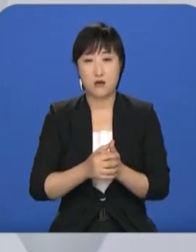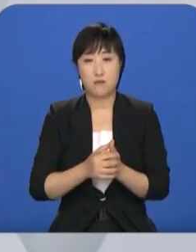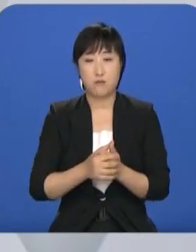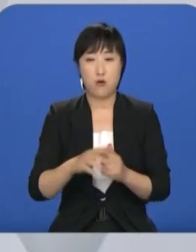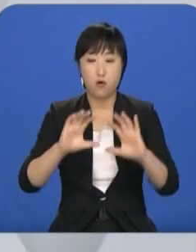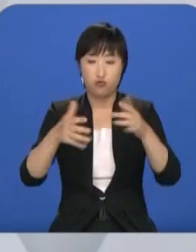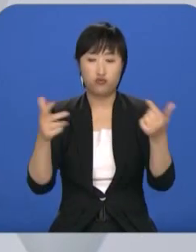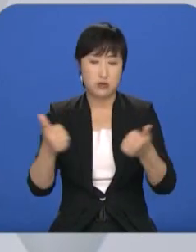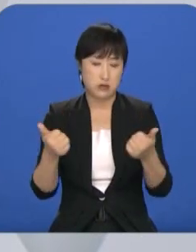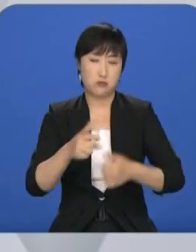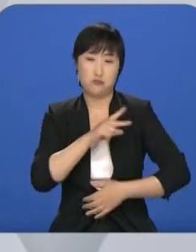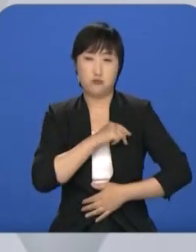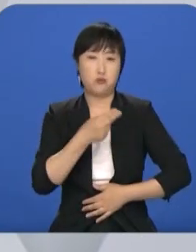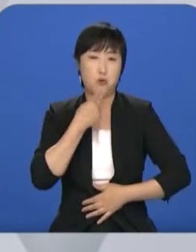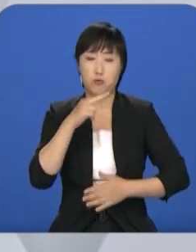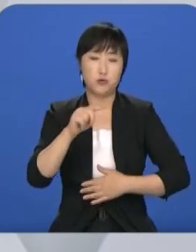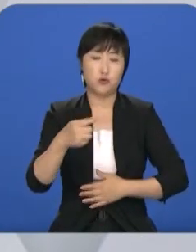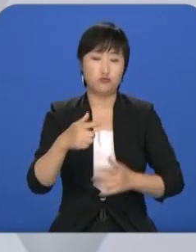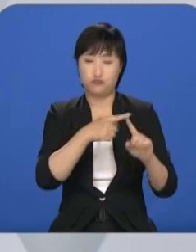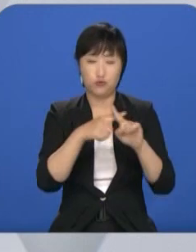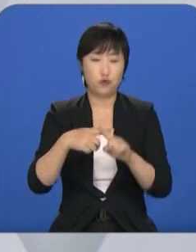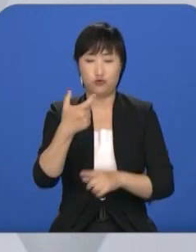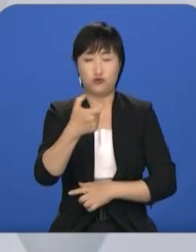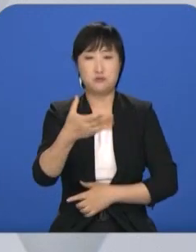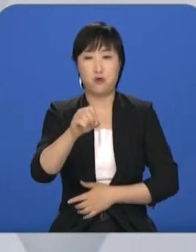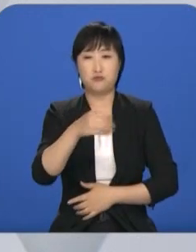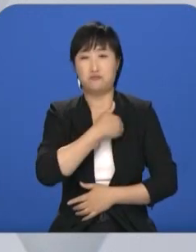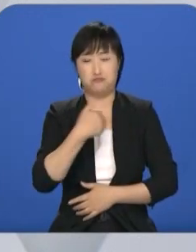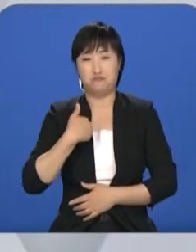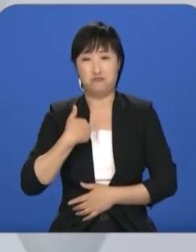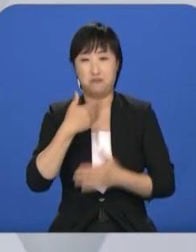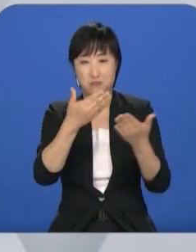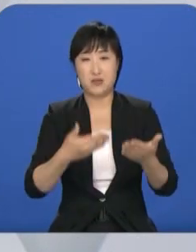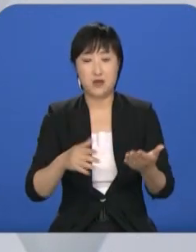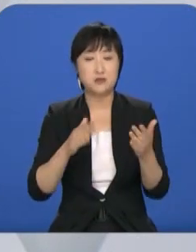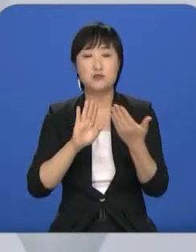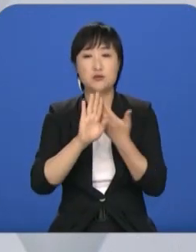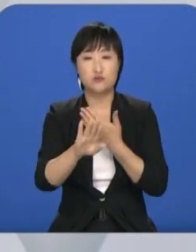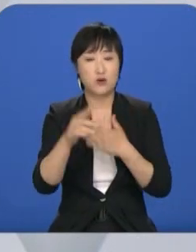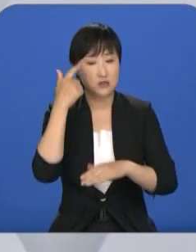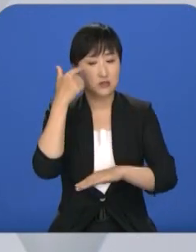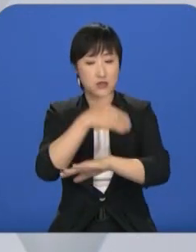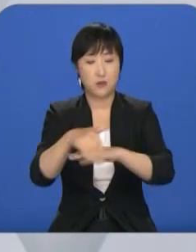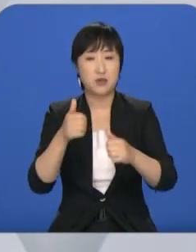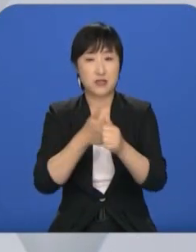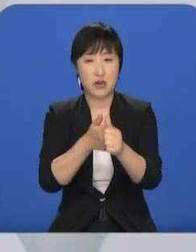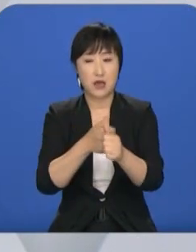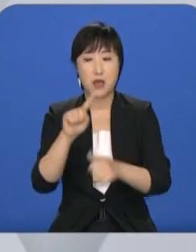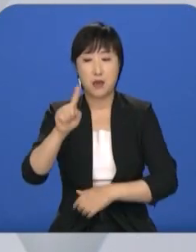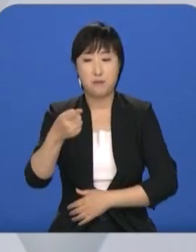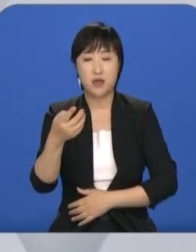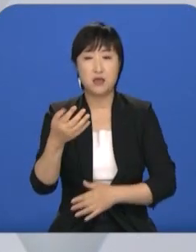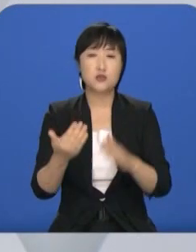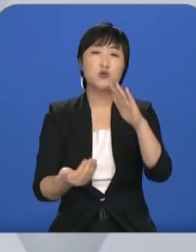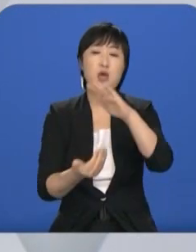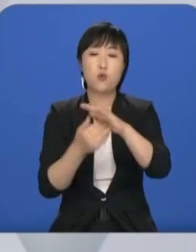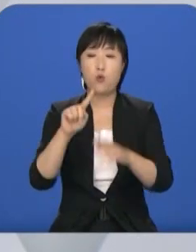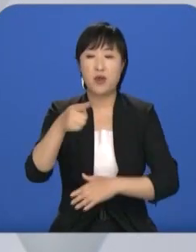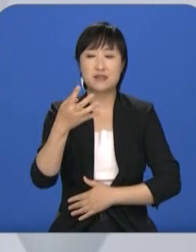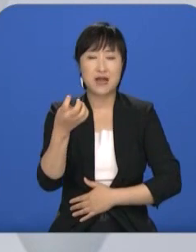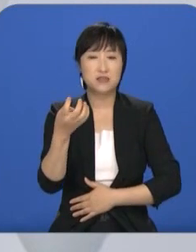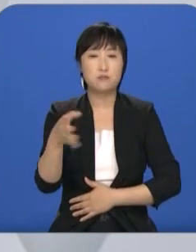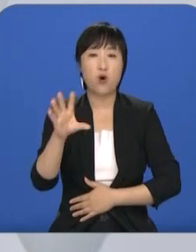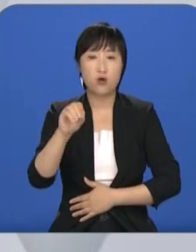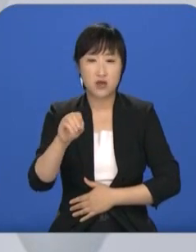도지사, 뭐 국회의원, 읍소도 60억은 그냥 균분 받습니다. 그리고 그 계획에 따라서 140억까지 받을 수